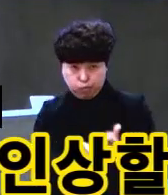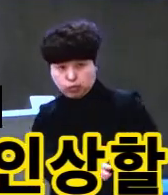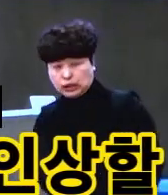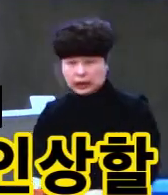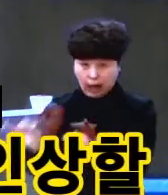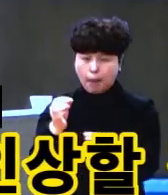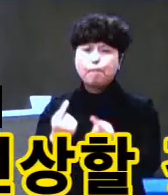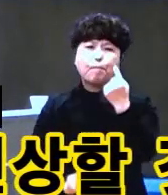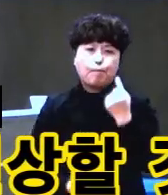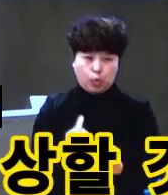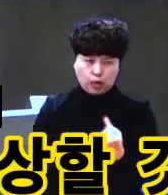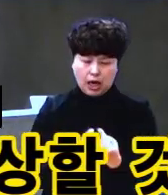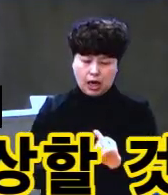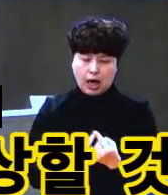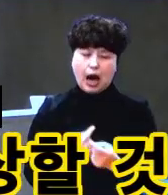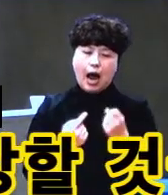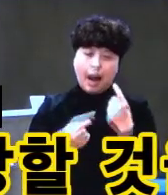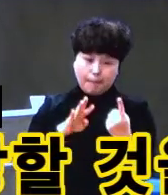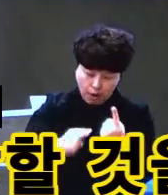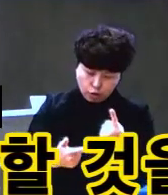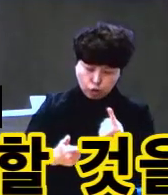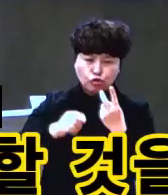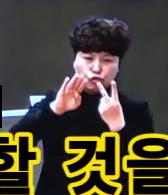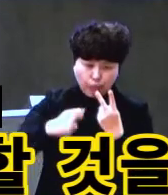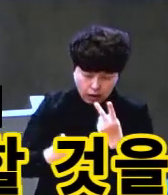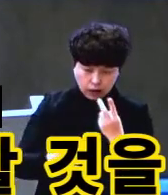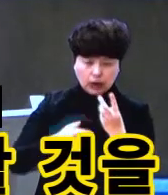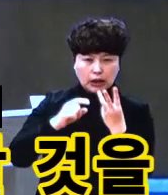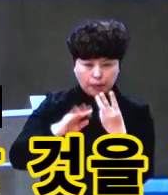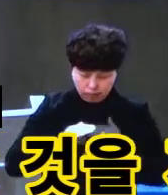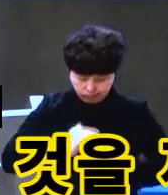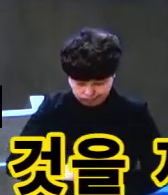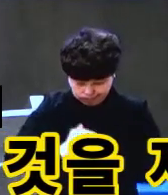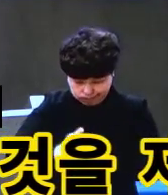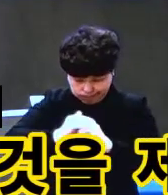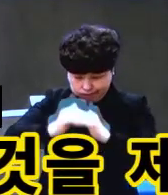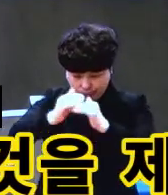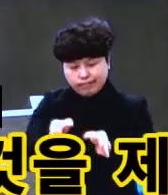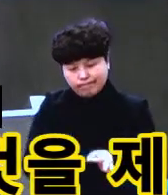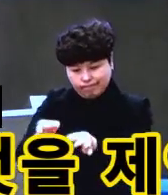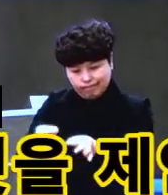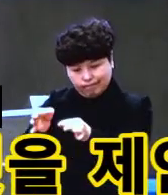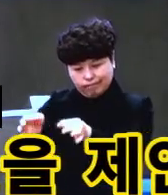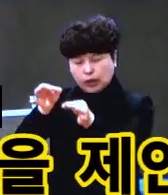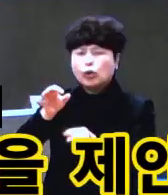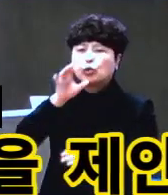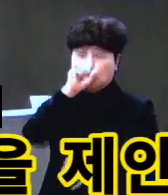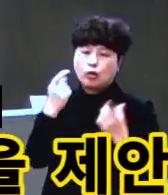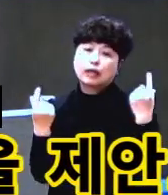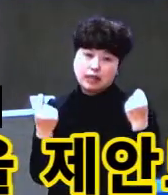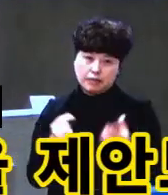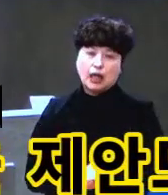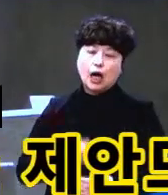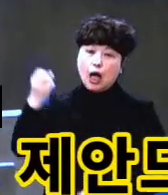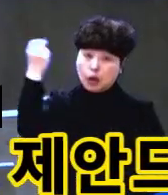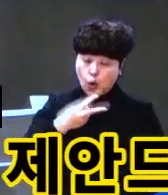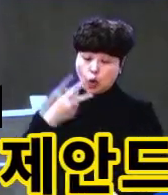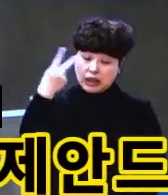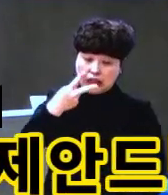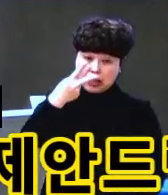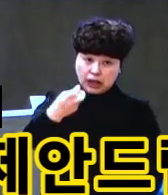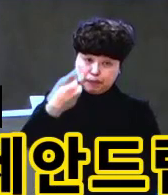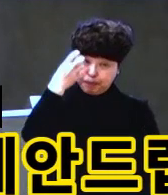상향하기보다는 몇 차례 걸쳐 점진적으로 인상할 것을 제안드립니다. 아울러